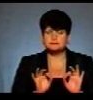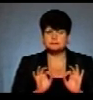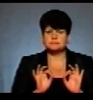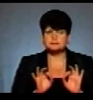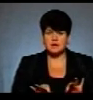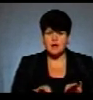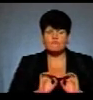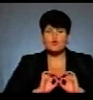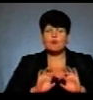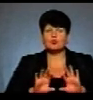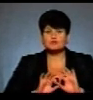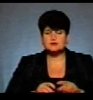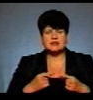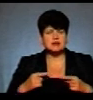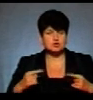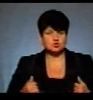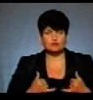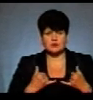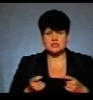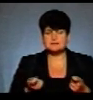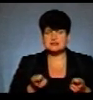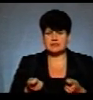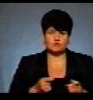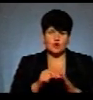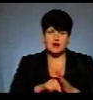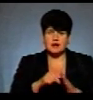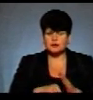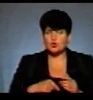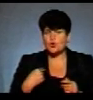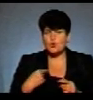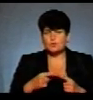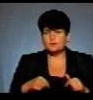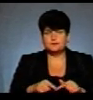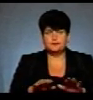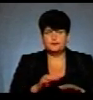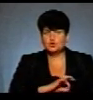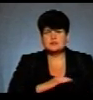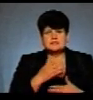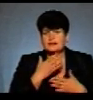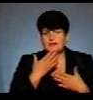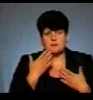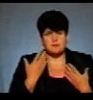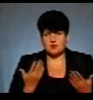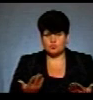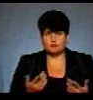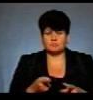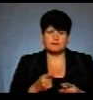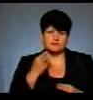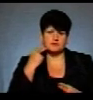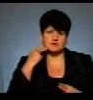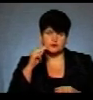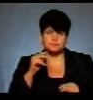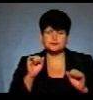оскільки інших повноважень адміністративного характеру органи юстиції не мають, ми не є правоохоронним органом, ми підвищуємо